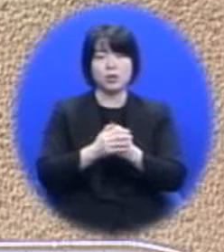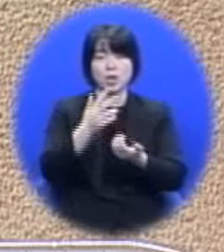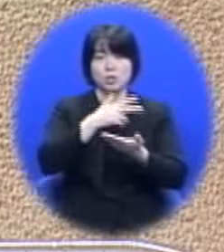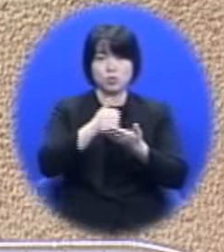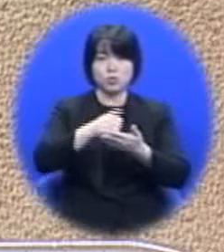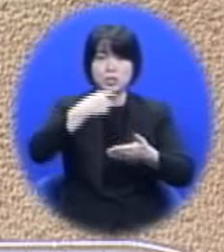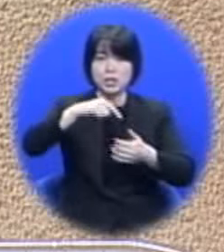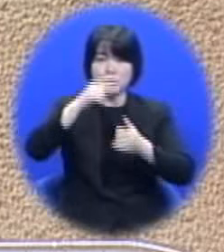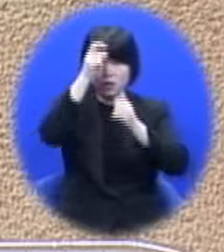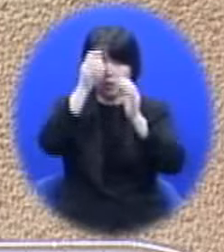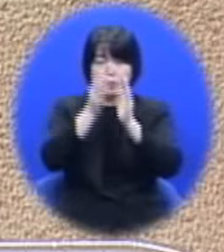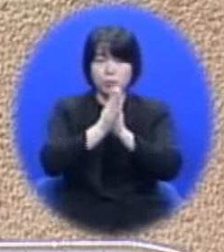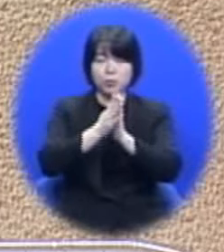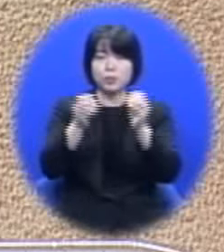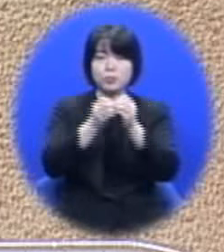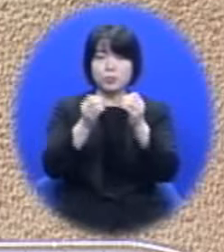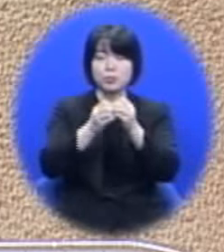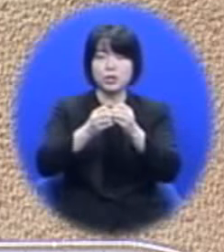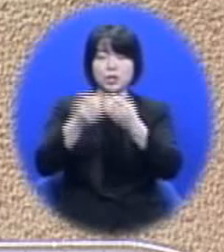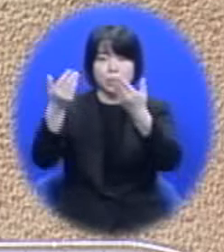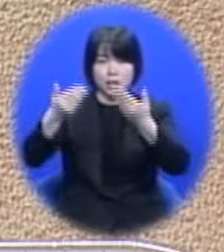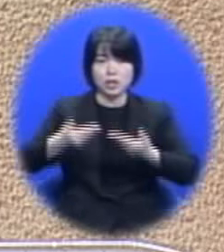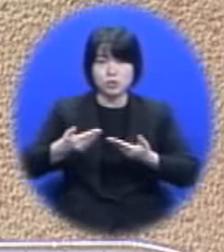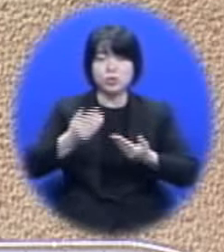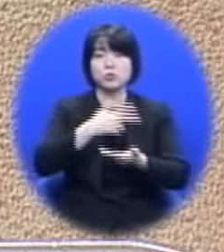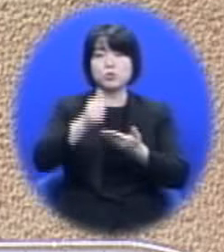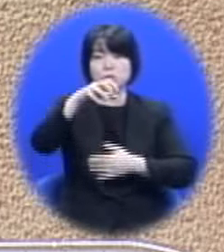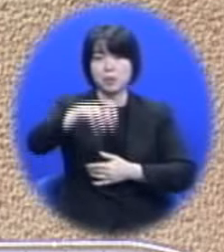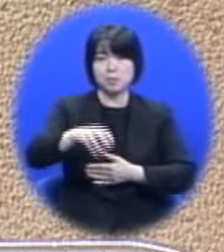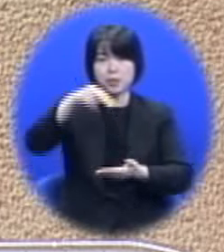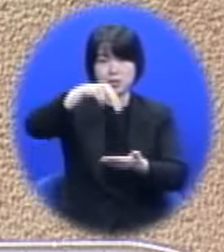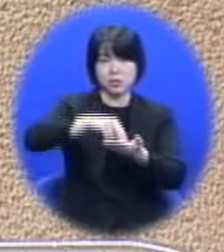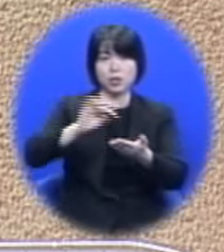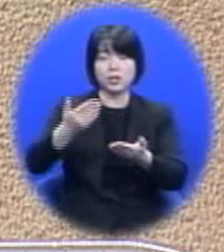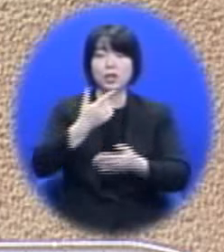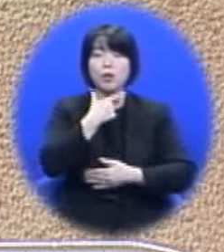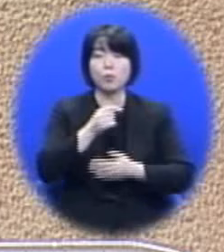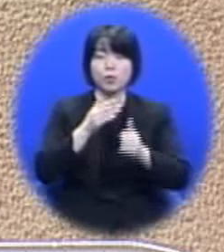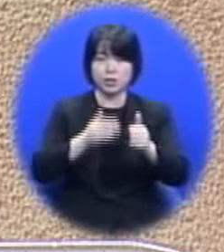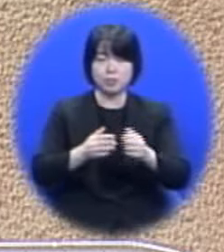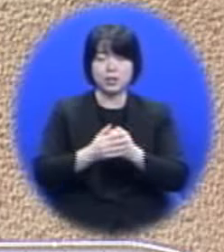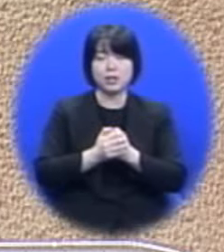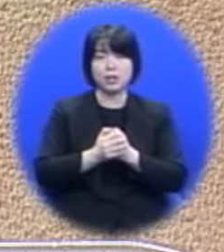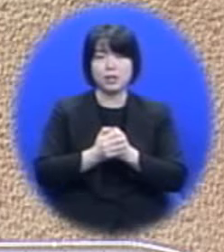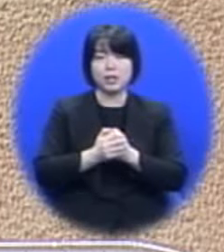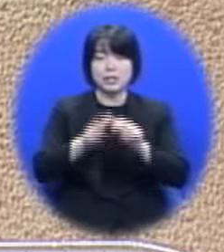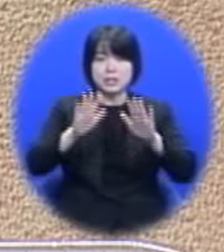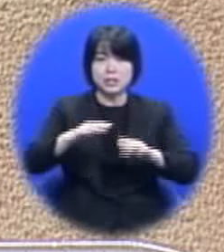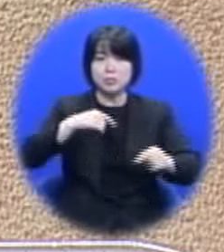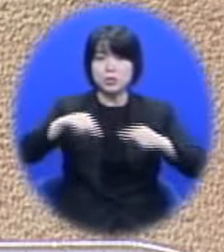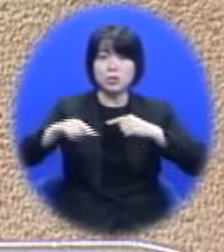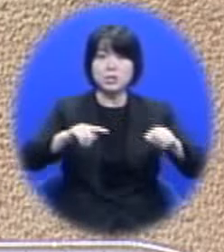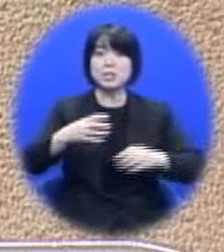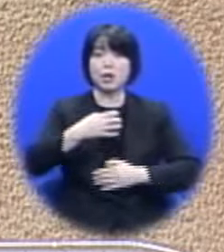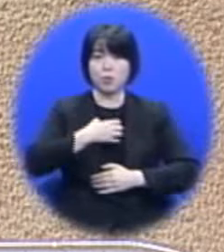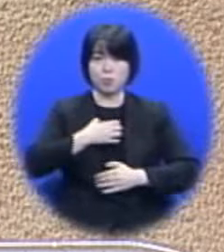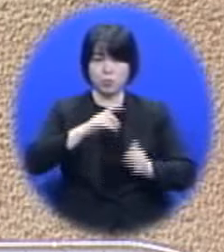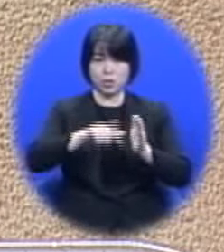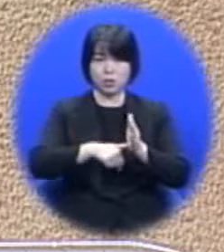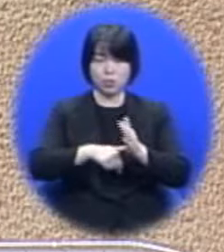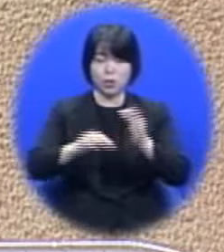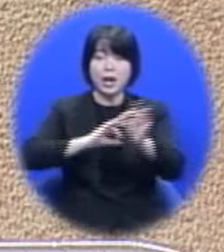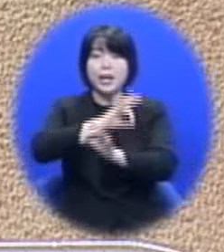주기도문을 가르쳐준 주님 앞에 설 수 있게 되기를 원합니다. 지금은 정치가 위기고 그리고 경제도